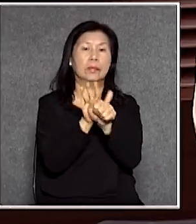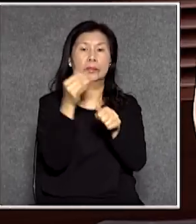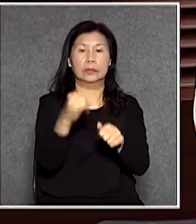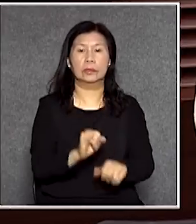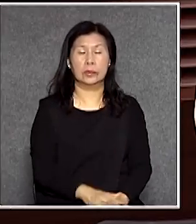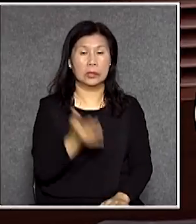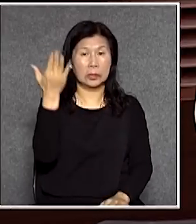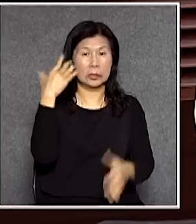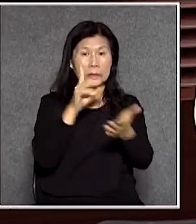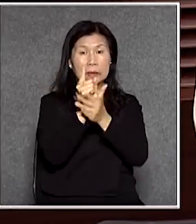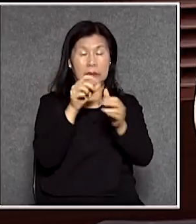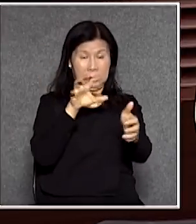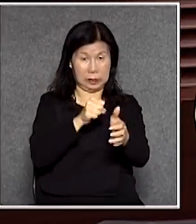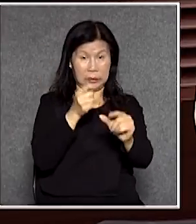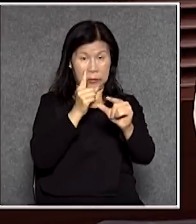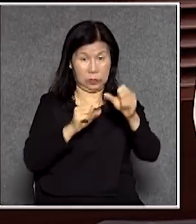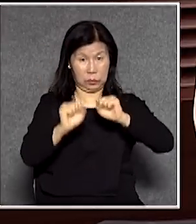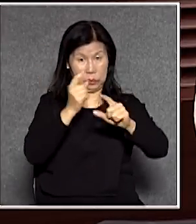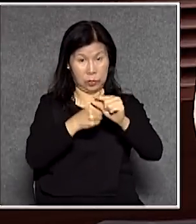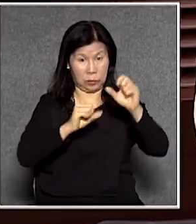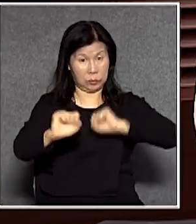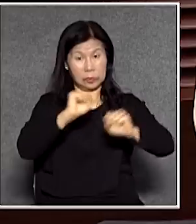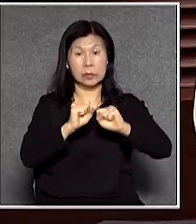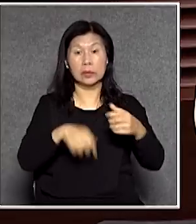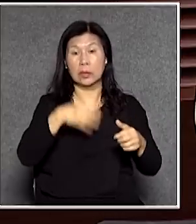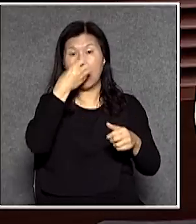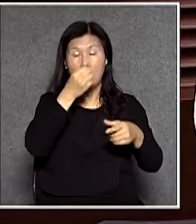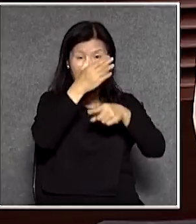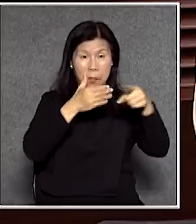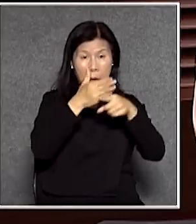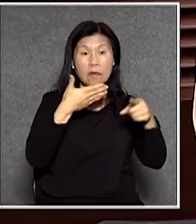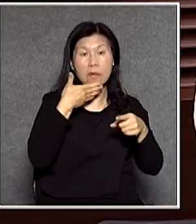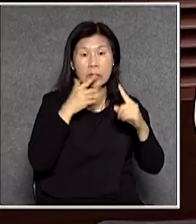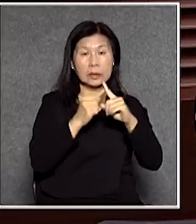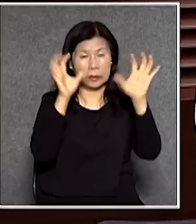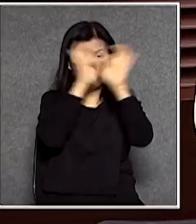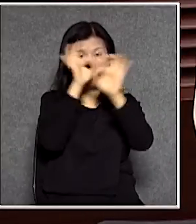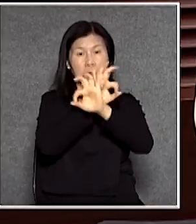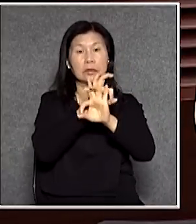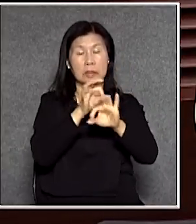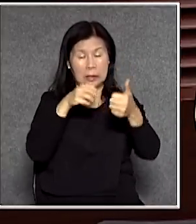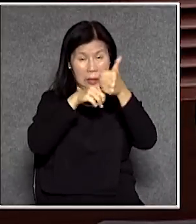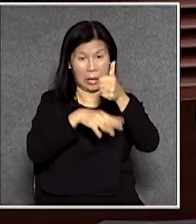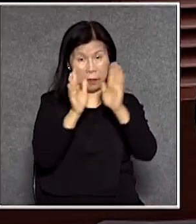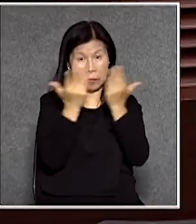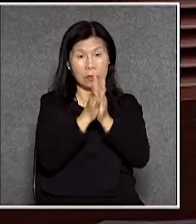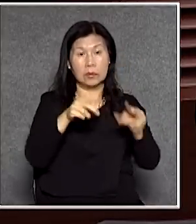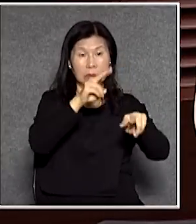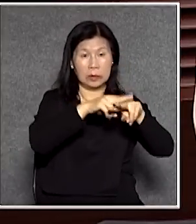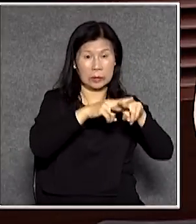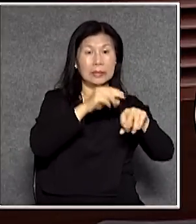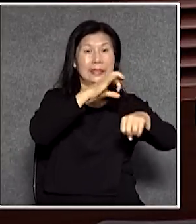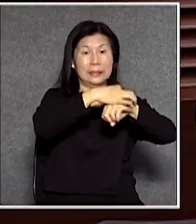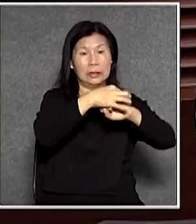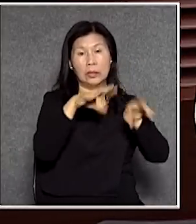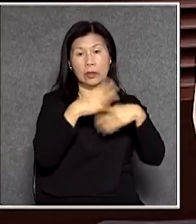年的佔中事件，我們大家都看到香港部分的年輕人錯誤理解基本法，對國家和民族的情